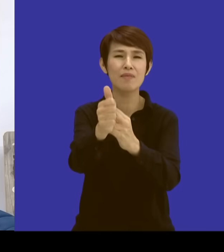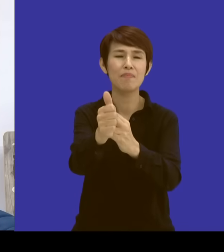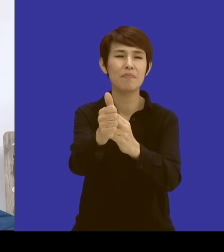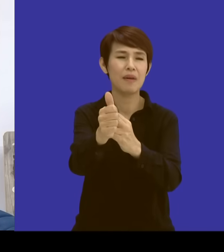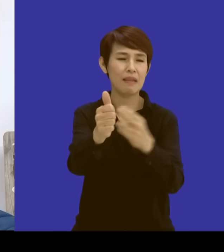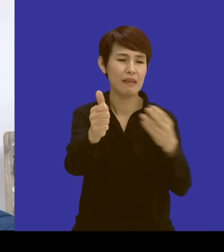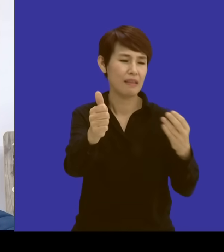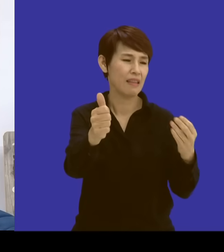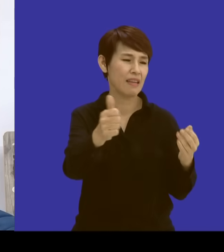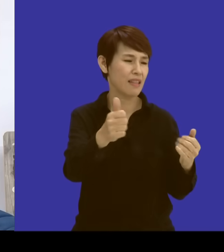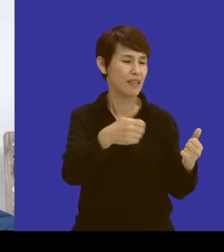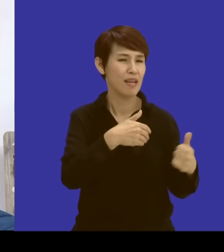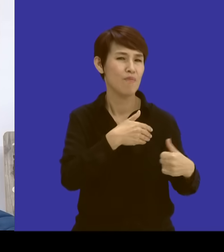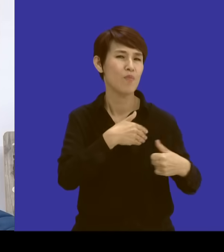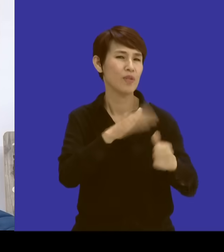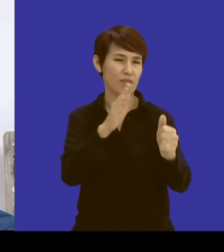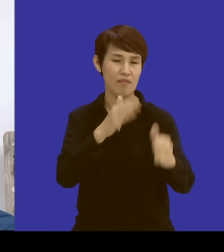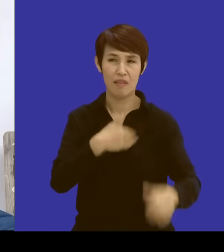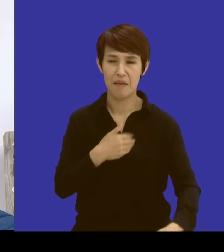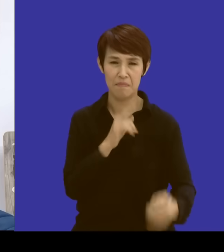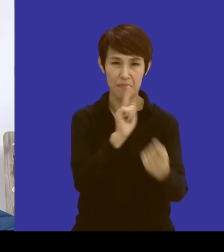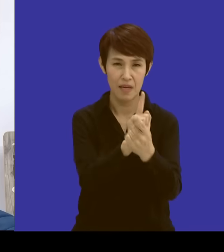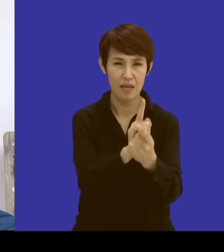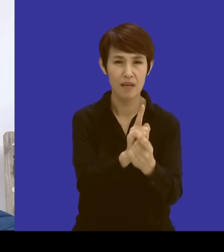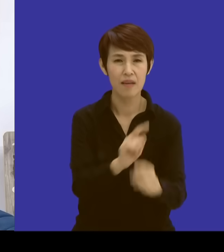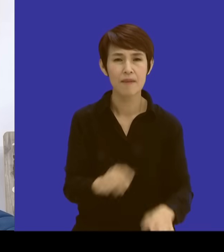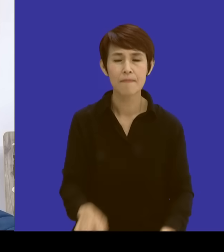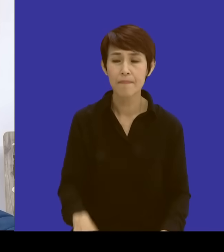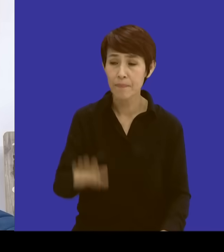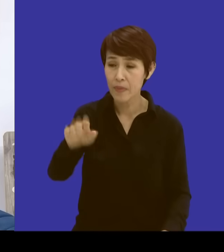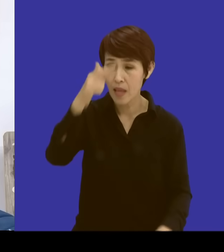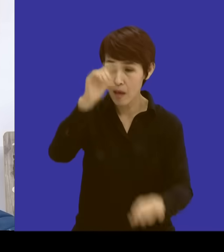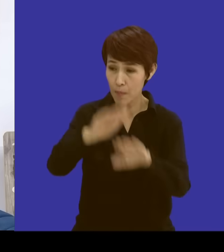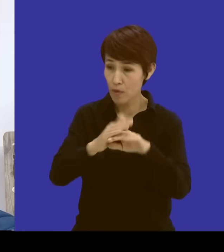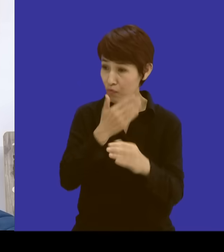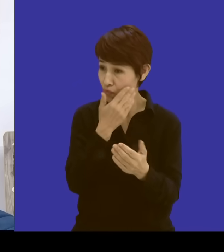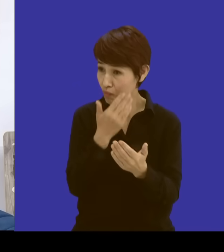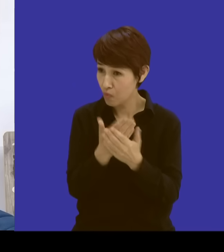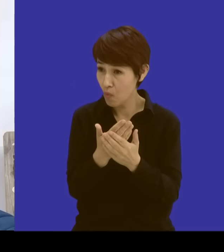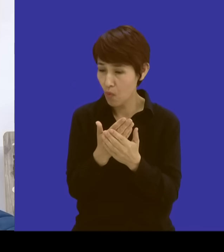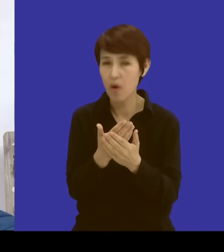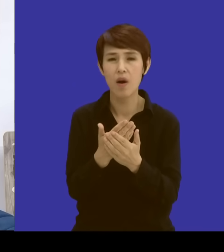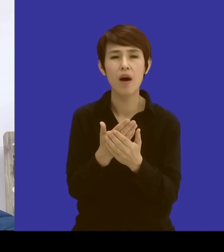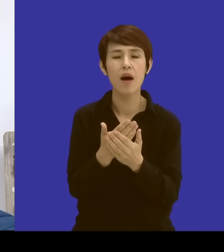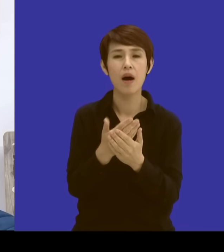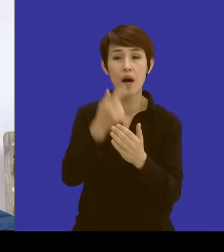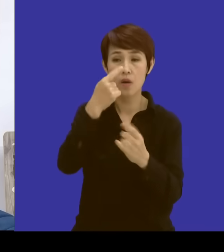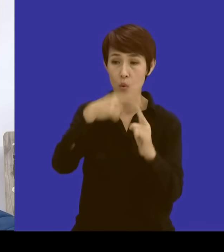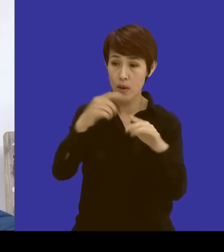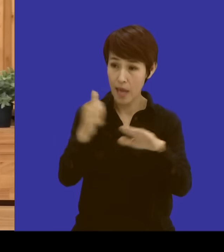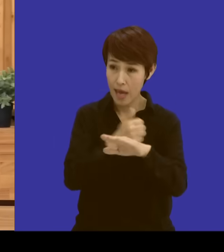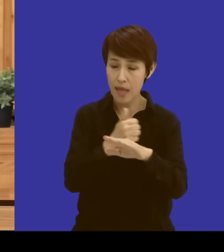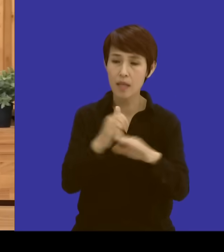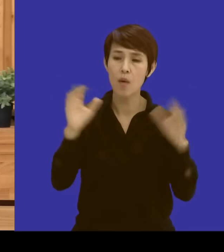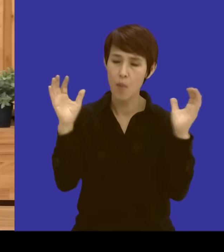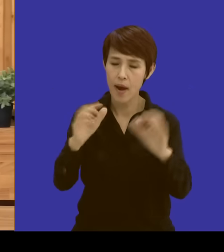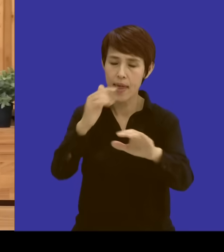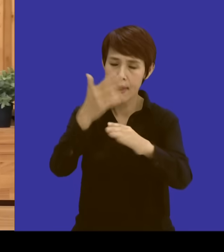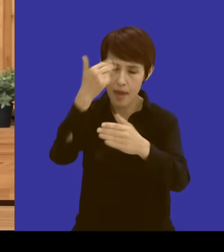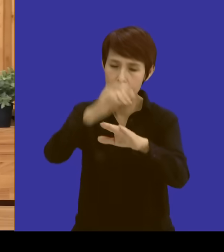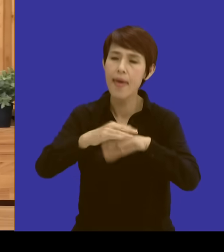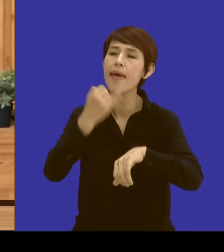해보라고. 그러니까 선생님이 저를 설득하시다가 예배가 그렇게 중요하면 그 교회 다니는 애들 다 모아서 주일날 같이 예배를